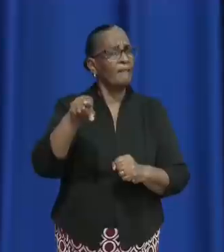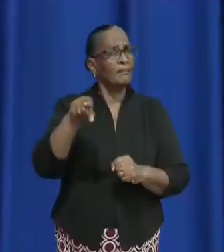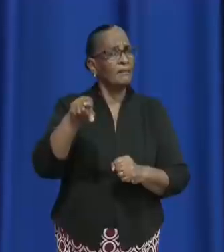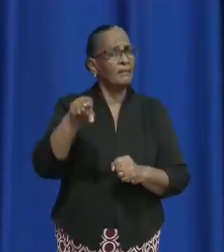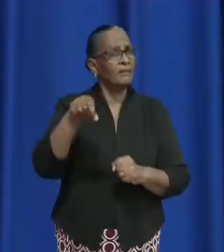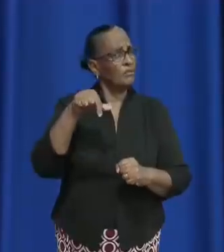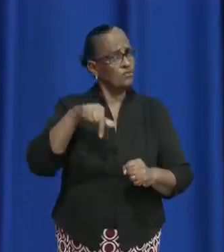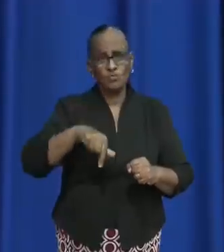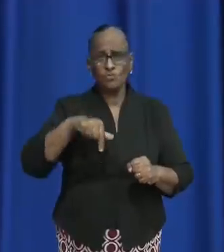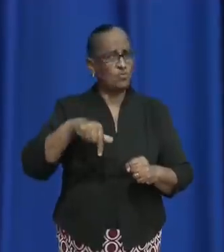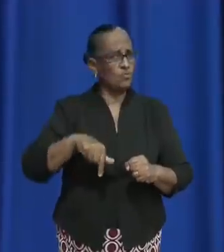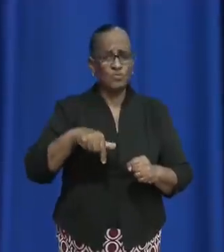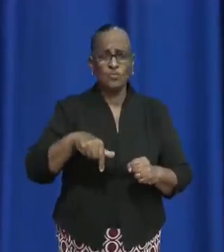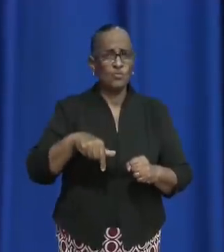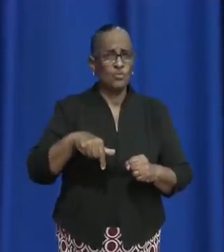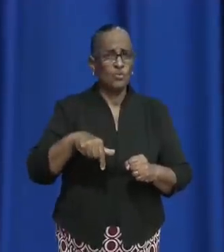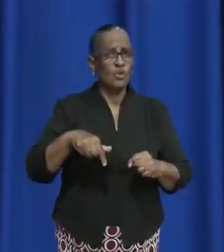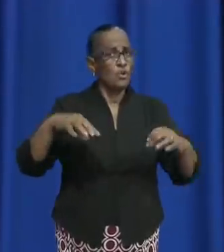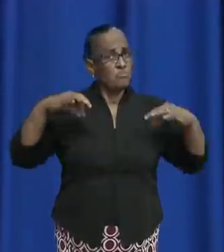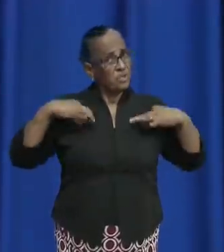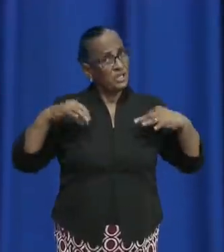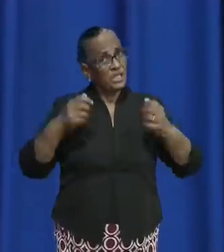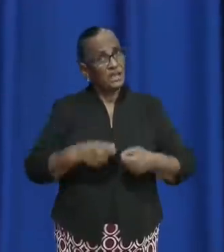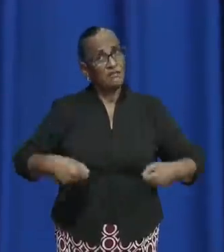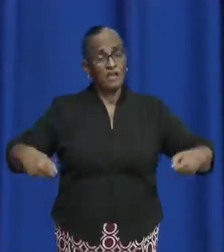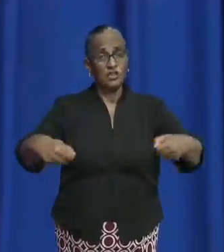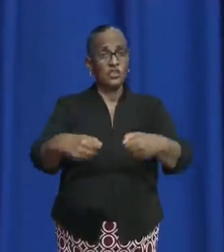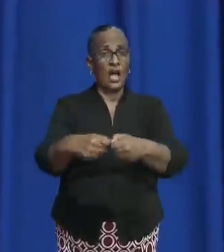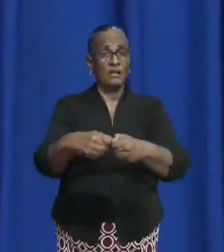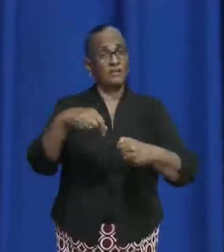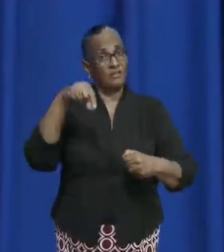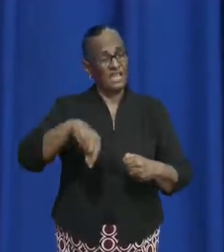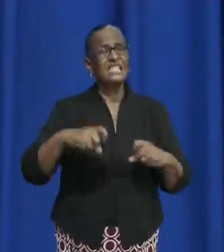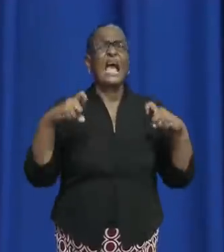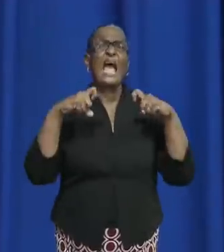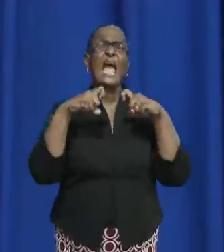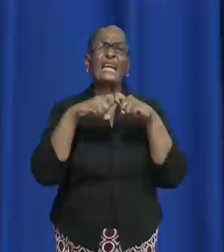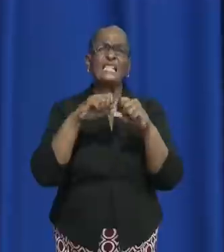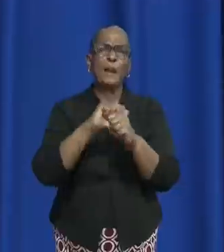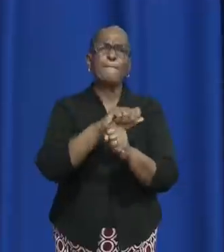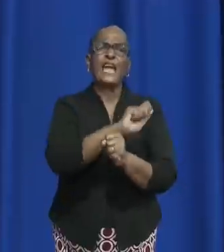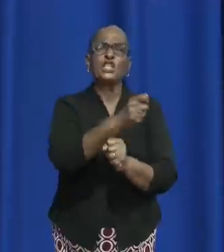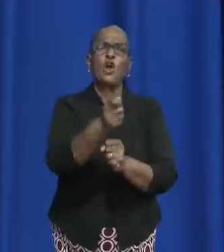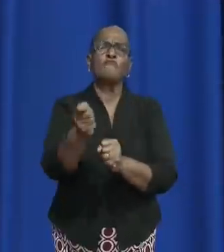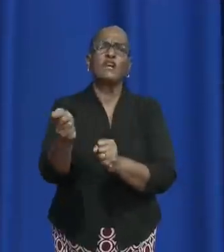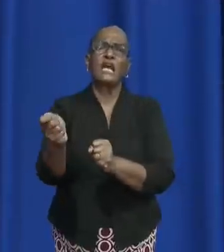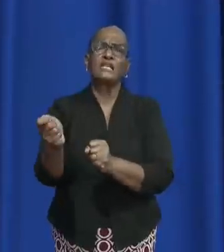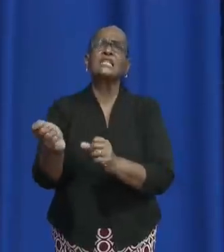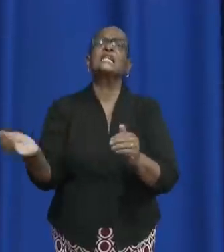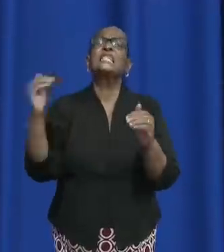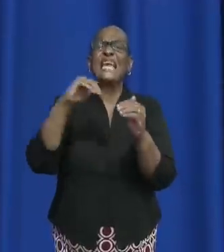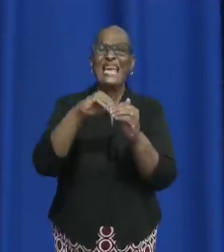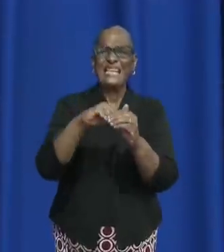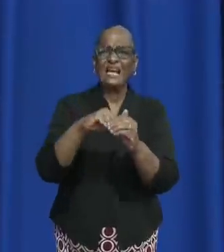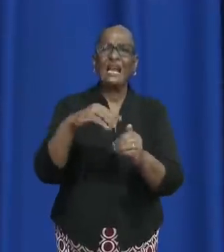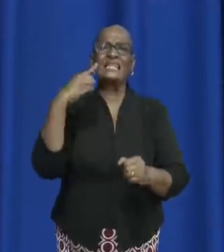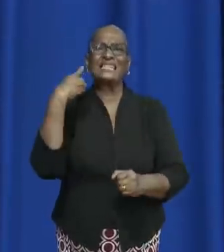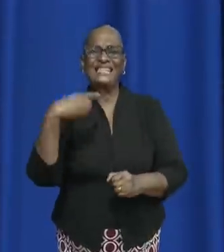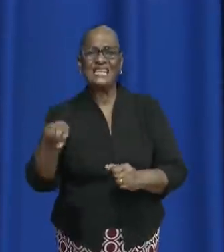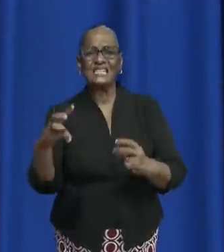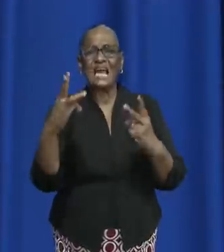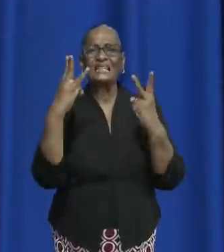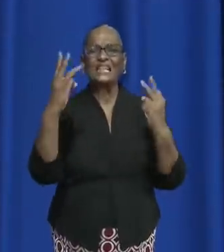We hebben het ministerie van Sociale Zaken gehad vandaag, bij deze extra persconferentie, die is ingelast op dinsdag